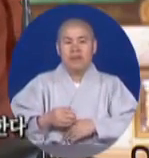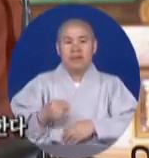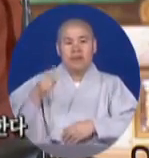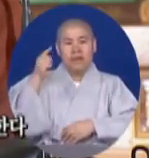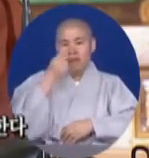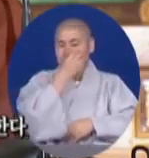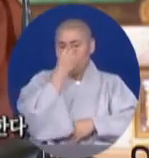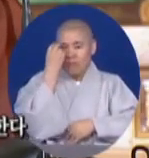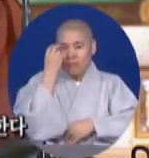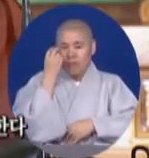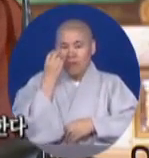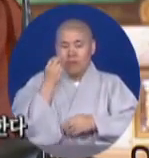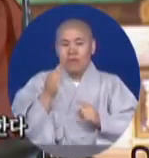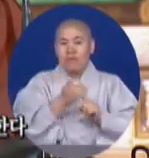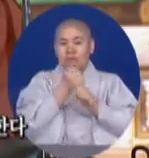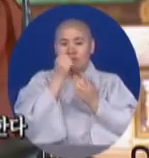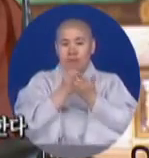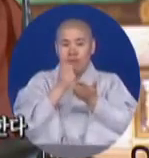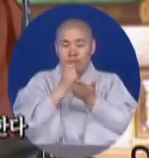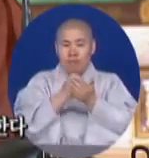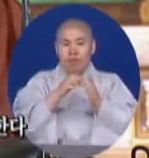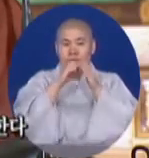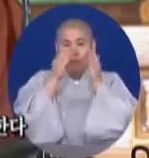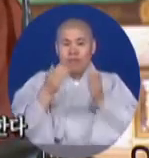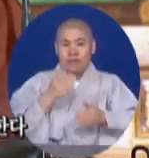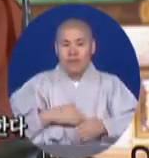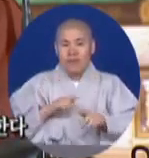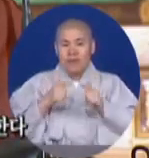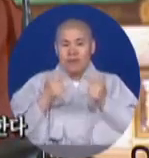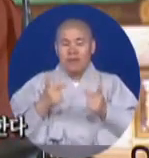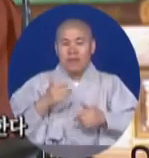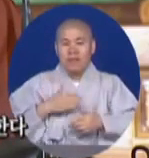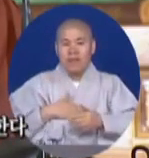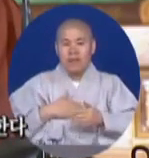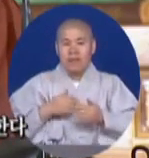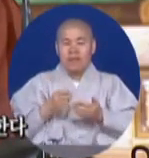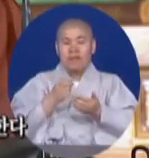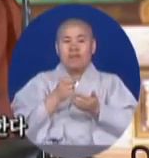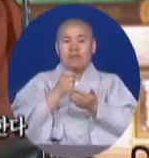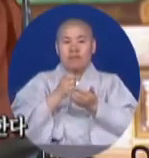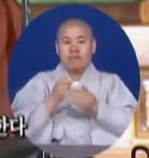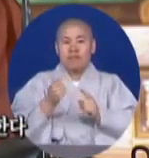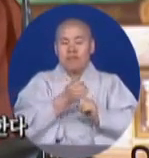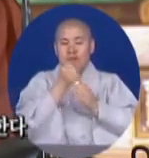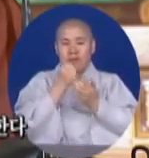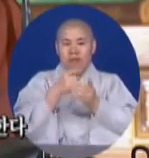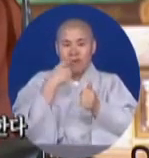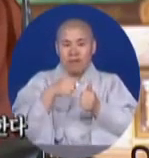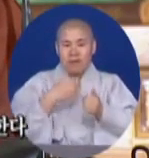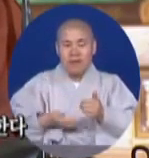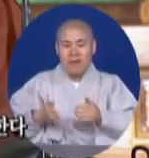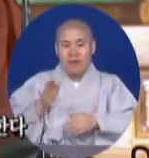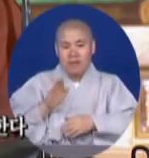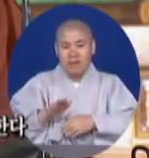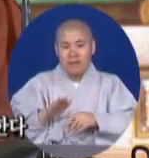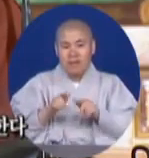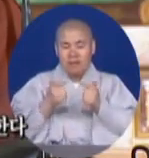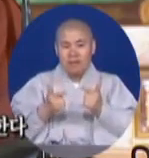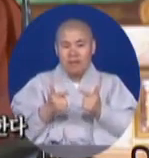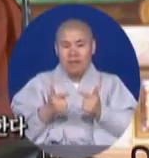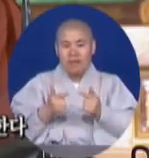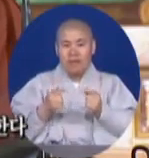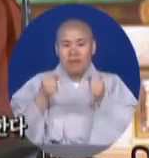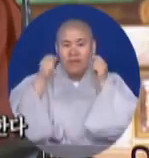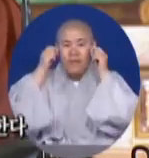영리하다고 불법다 하는 게 아니에요. 자기는 불법이라고 알았는데 그게 불법이 아니에요. 해탈업을